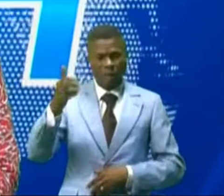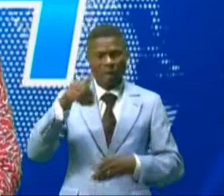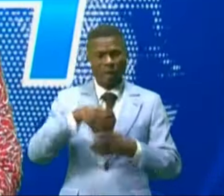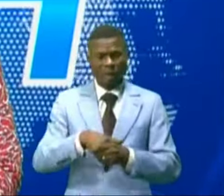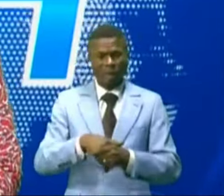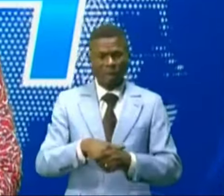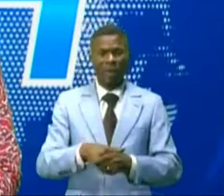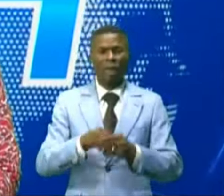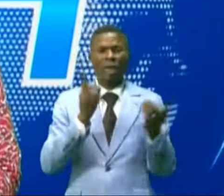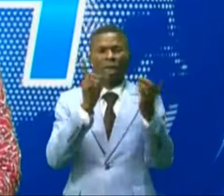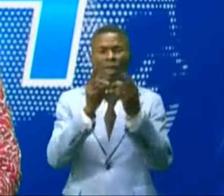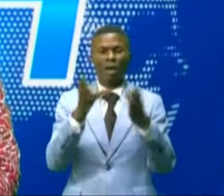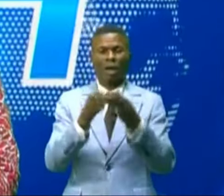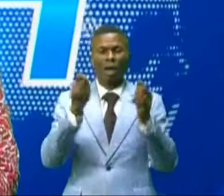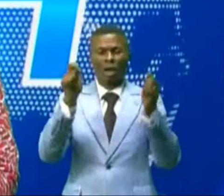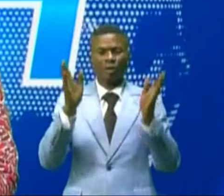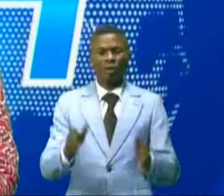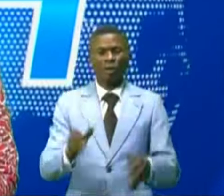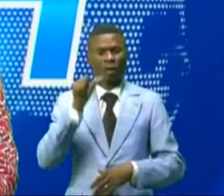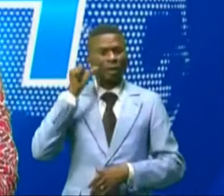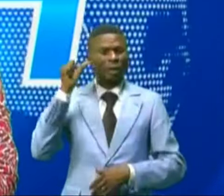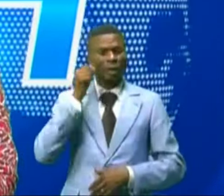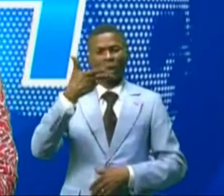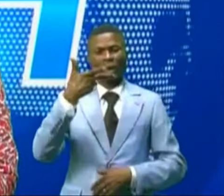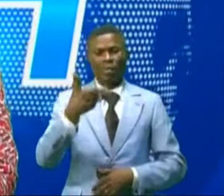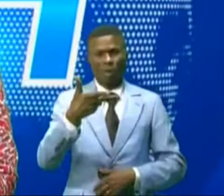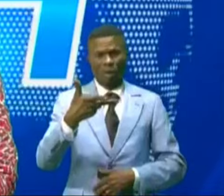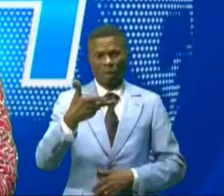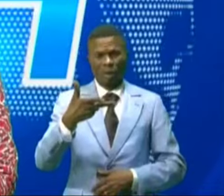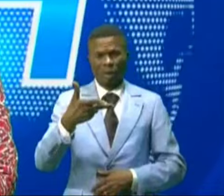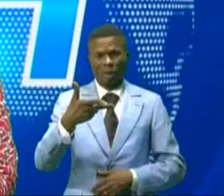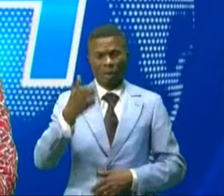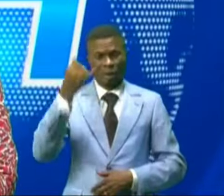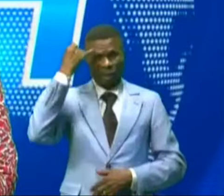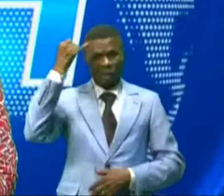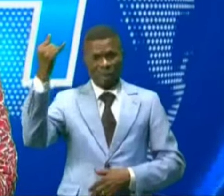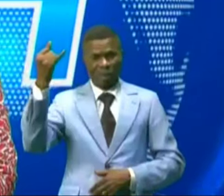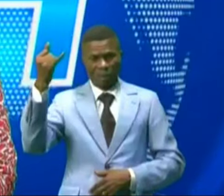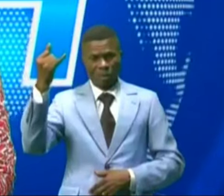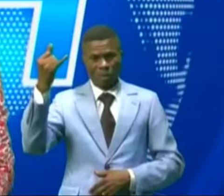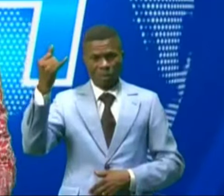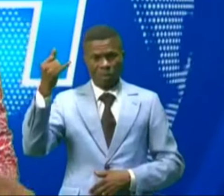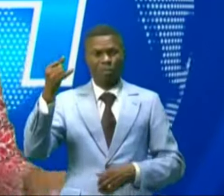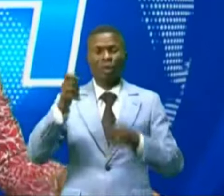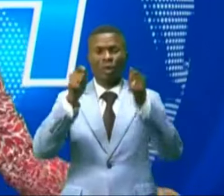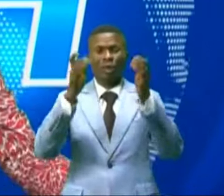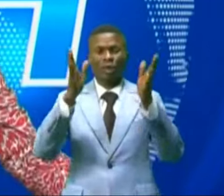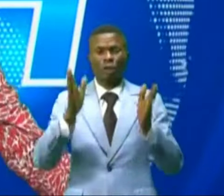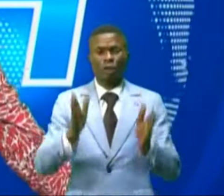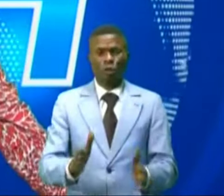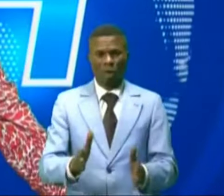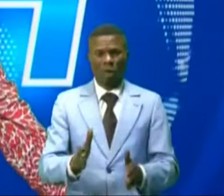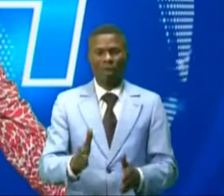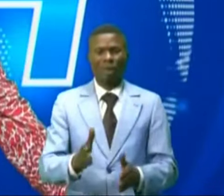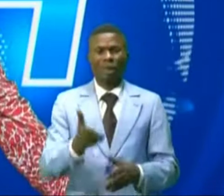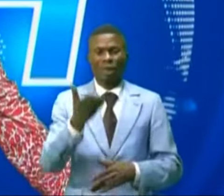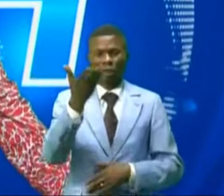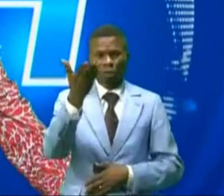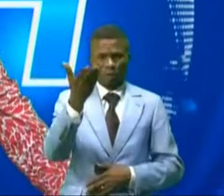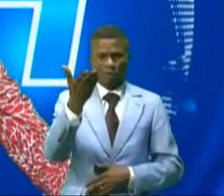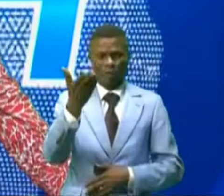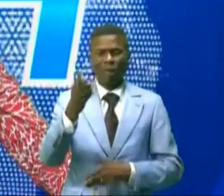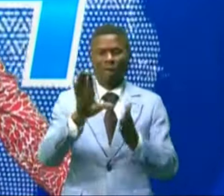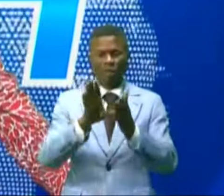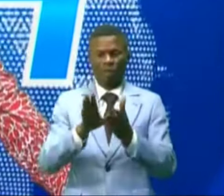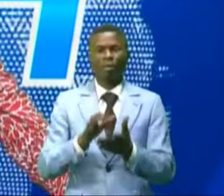point de presse qu'il a animé hier mercredi à l'intention des professionnels de médias. C'était un reportage de la